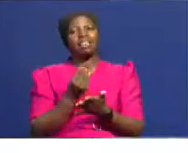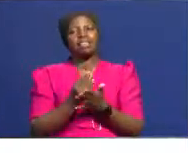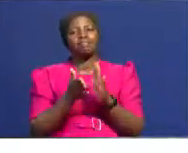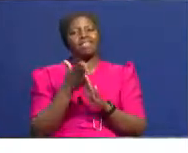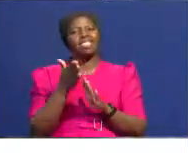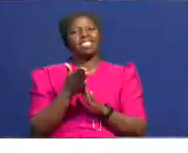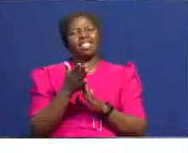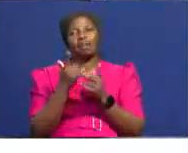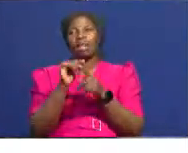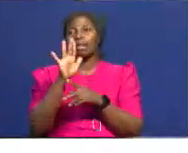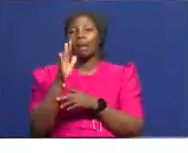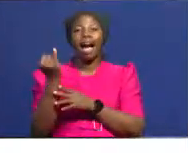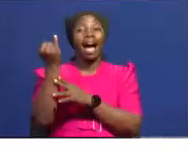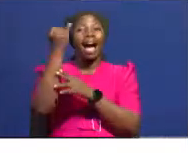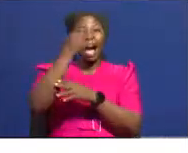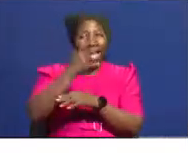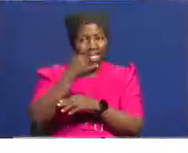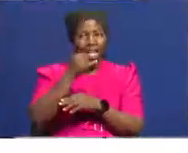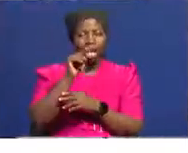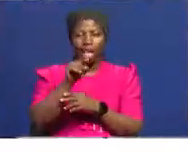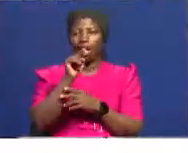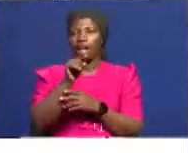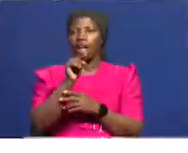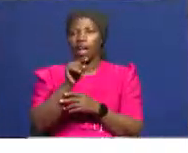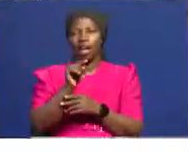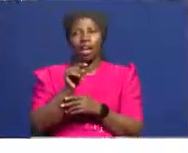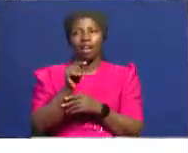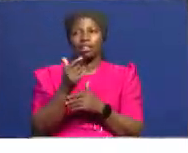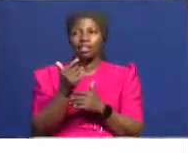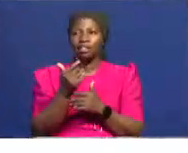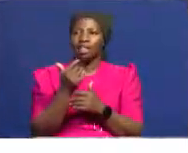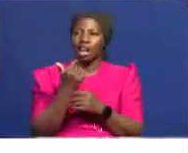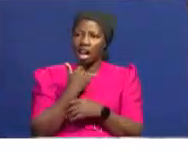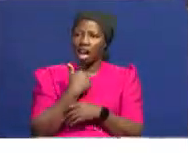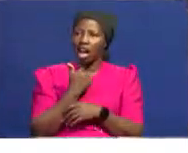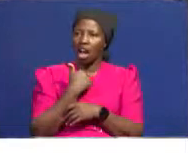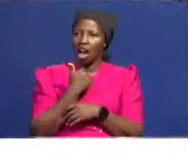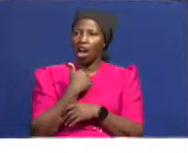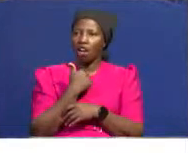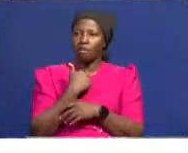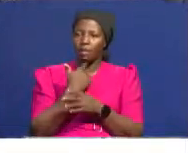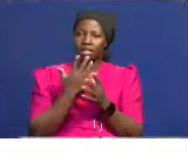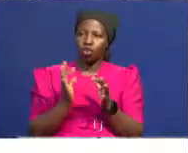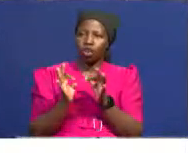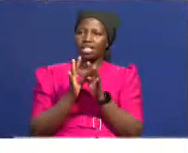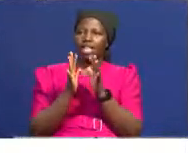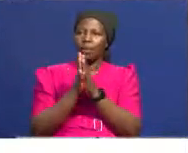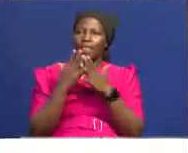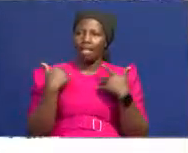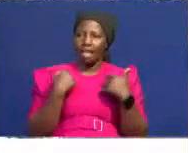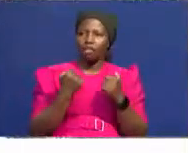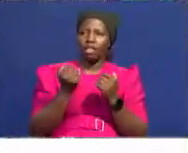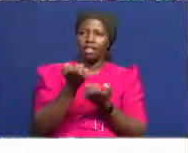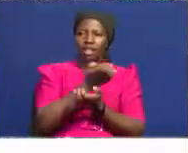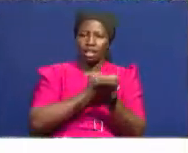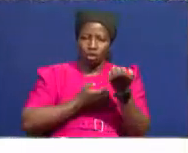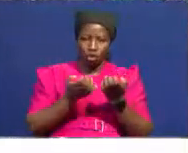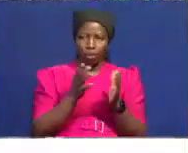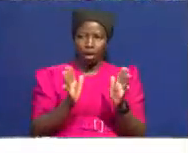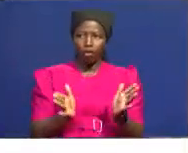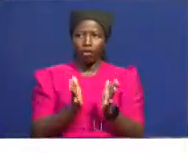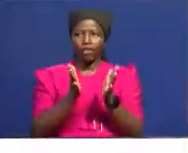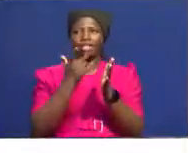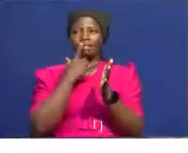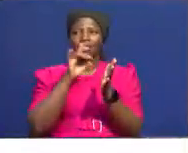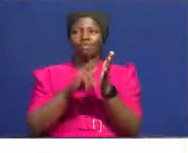their artistry goes beyond mere aesthetics. It's intertwined with their health and economic well-being. Dorina says the clay